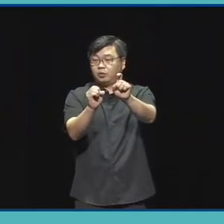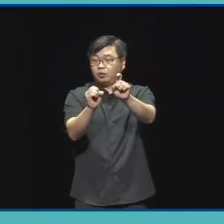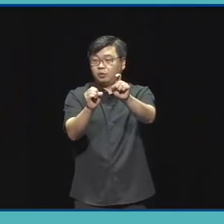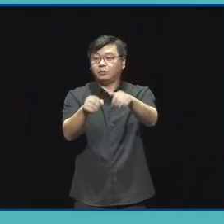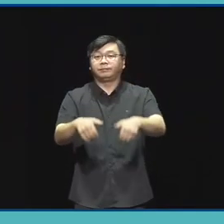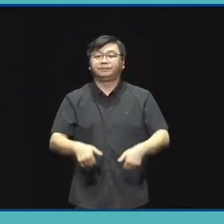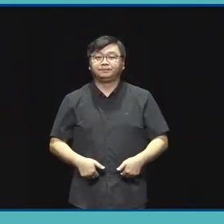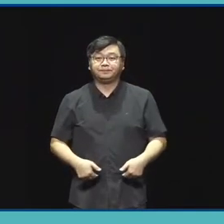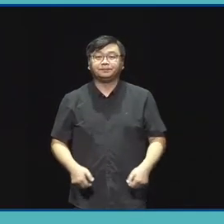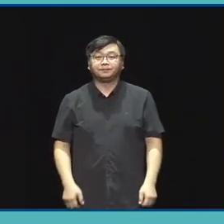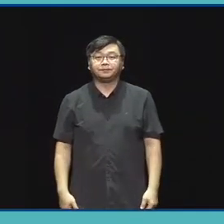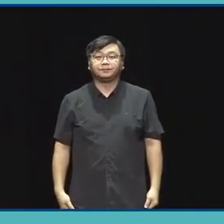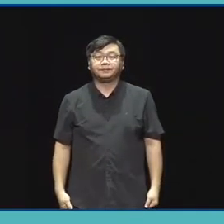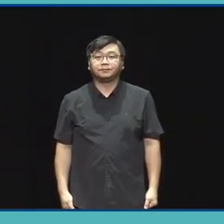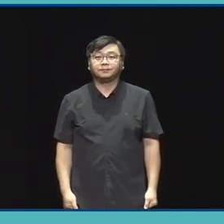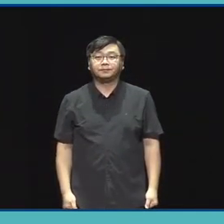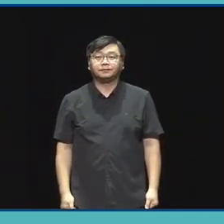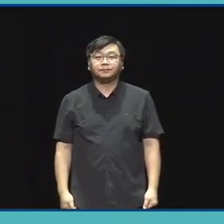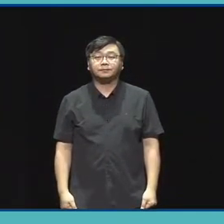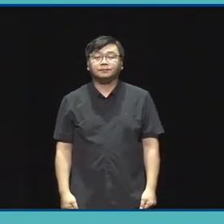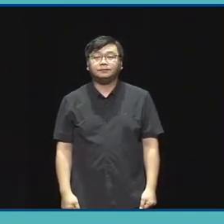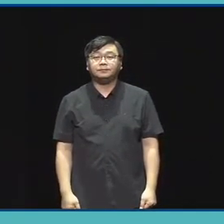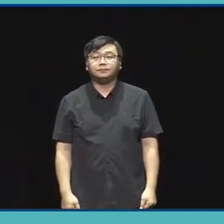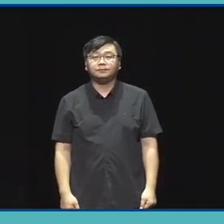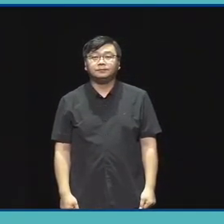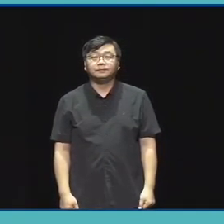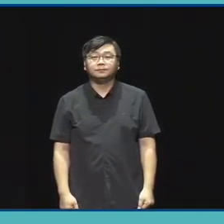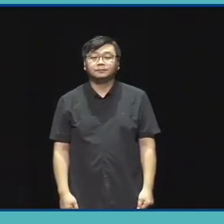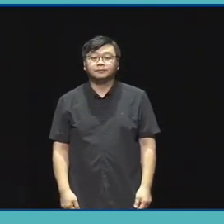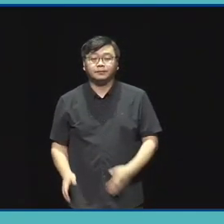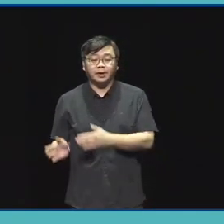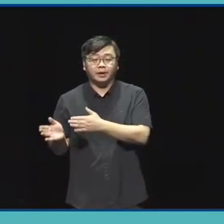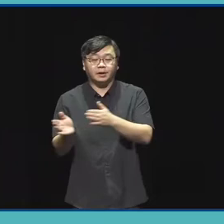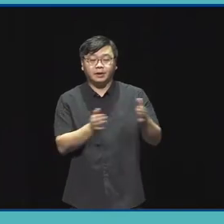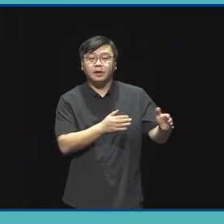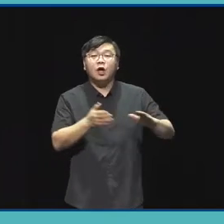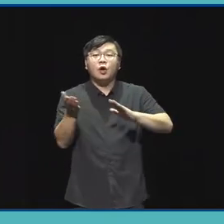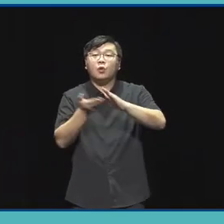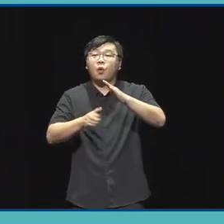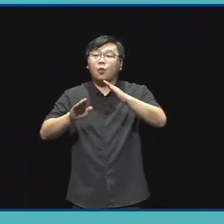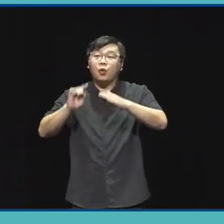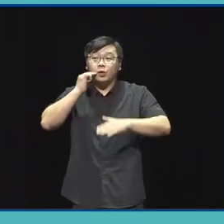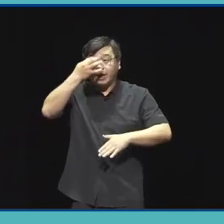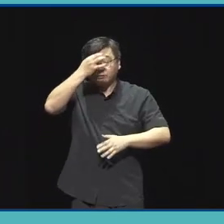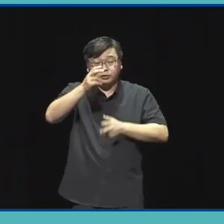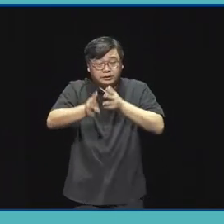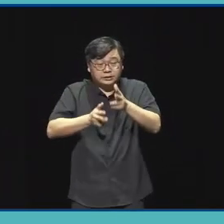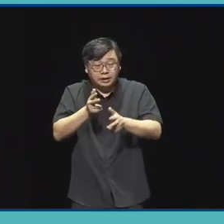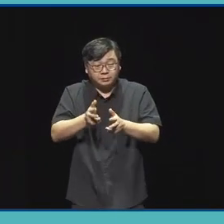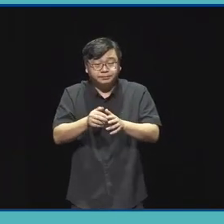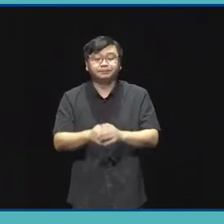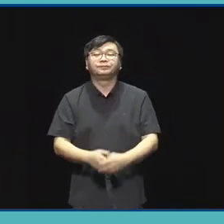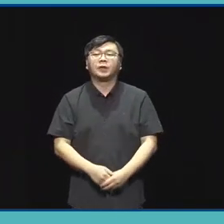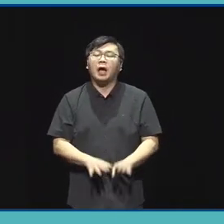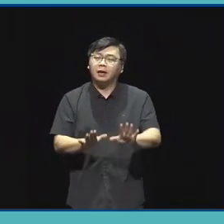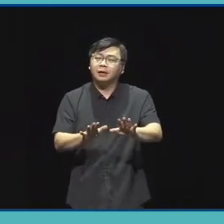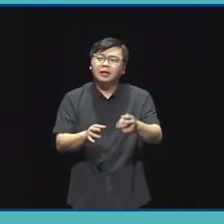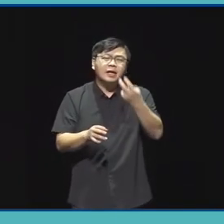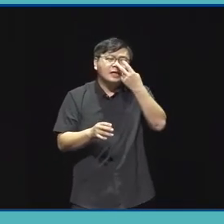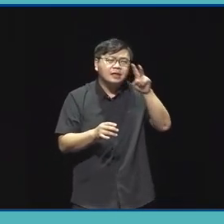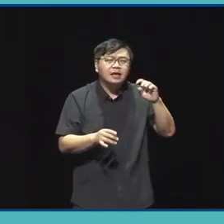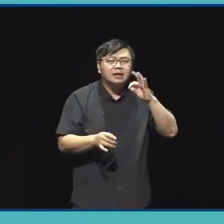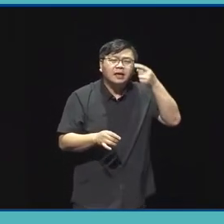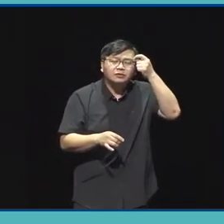의무가 있다는 말씀을 드리겠습니다 다음으로 공공예수사업인데 사실은 시각예술이 물론 중심이